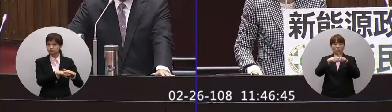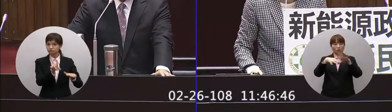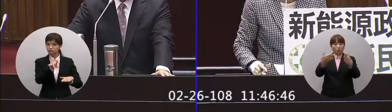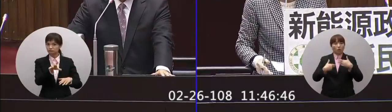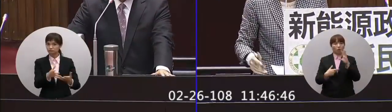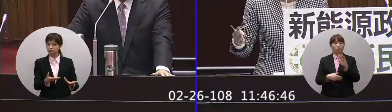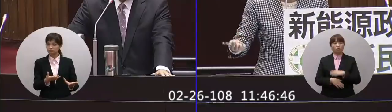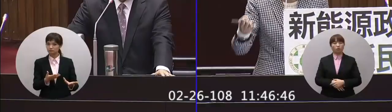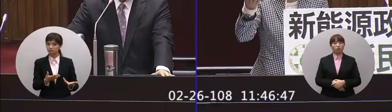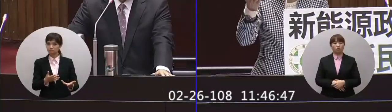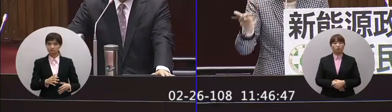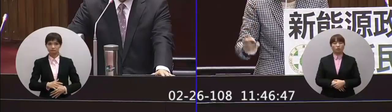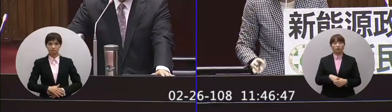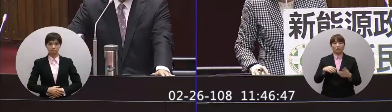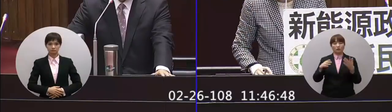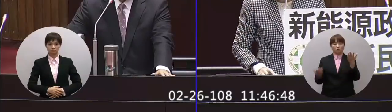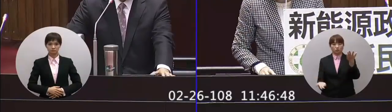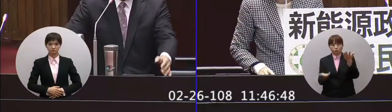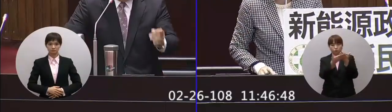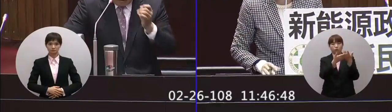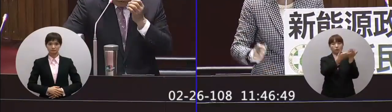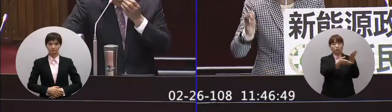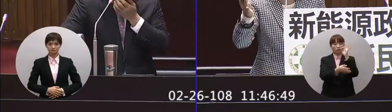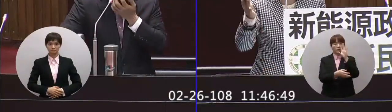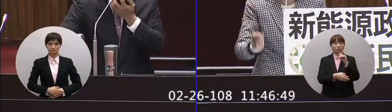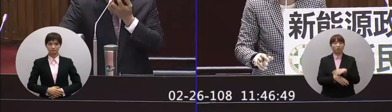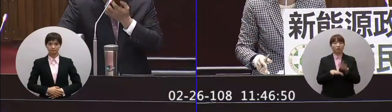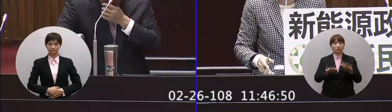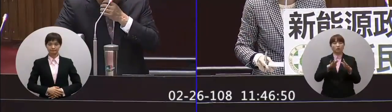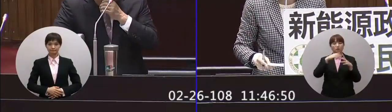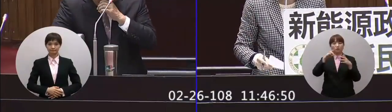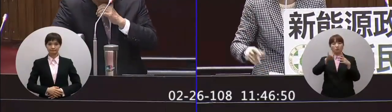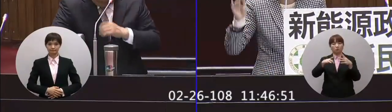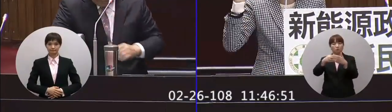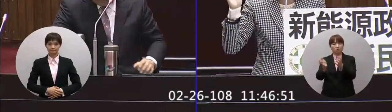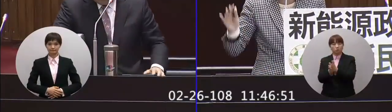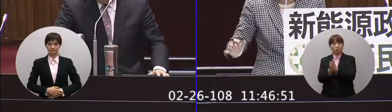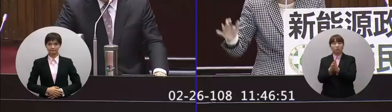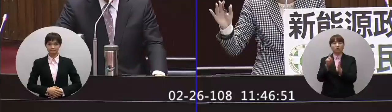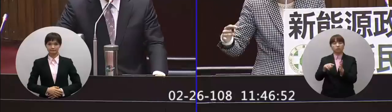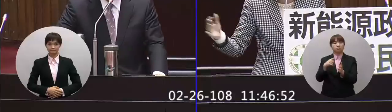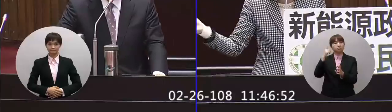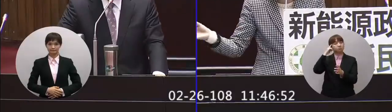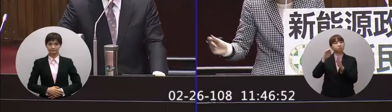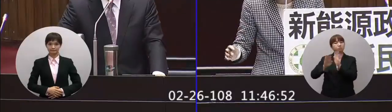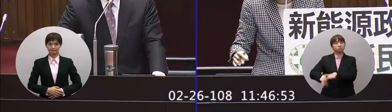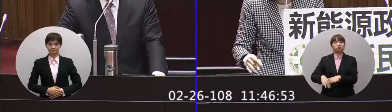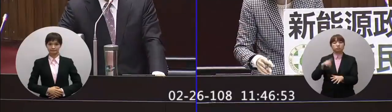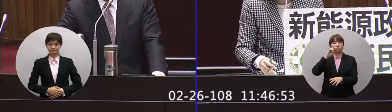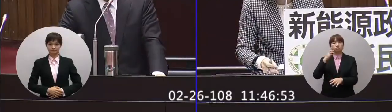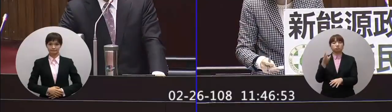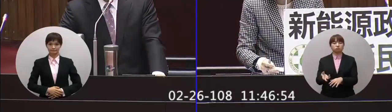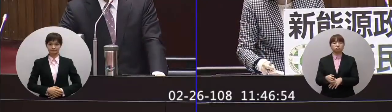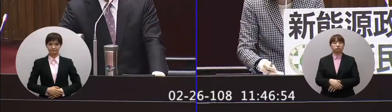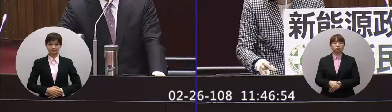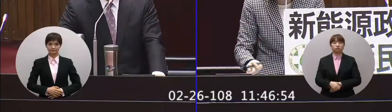文？下面的人有没有呈给你看？还是现在是在哪一个部会？还是你们根本把它当不当一回事，就把它晾